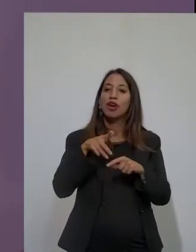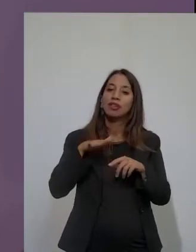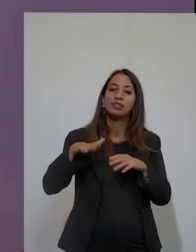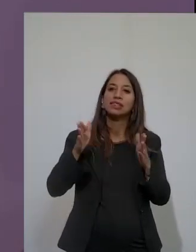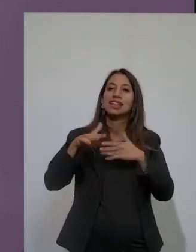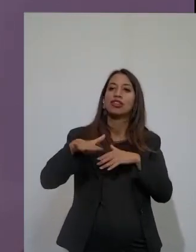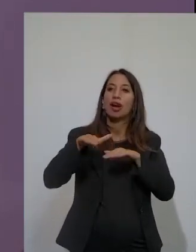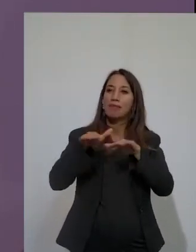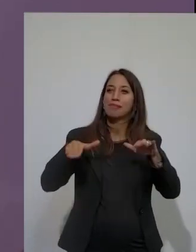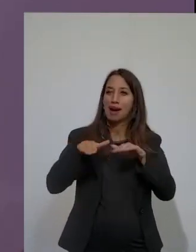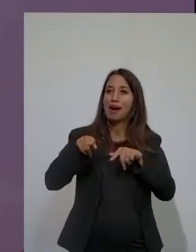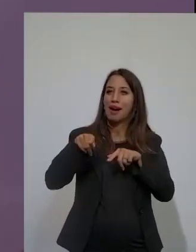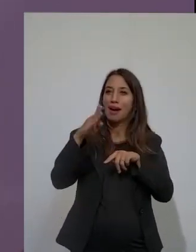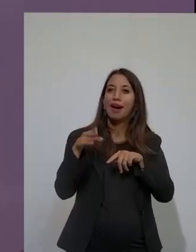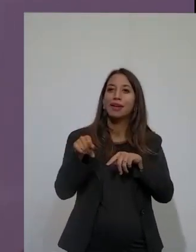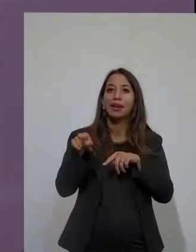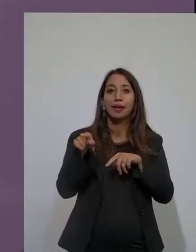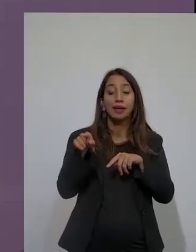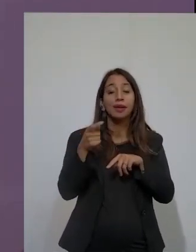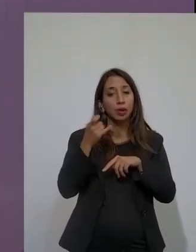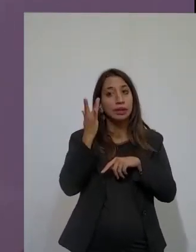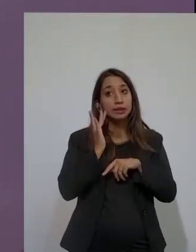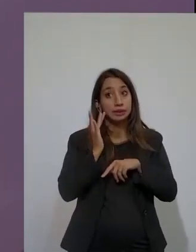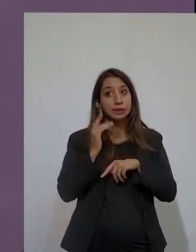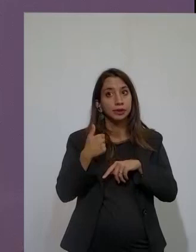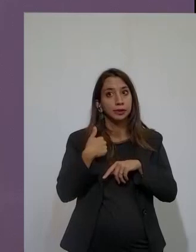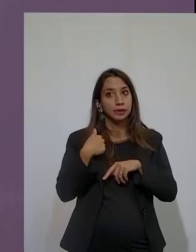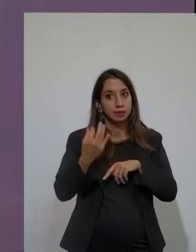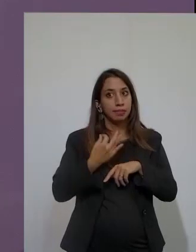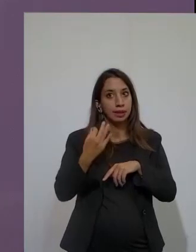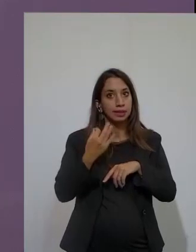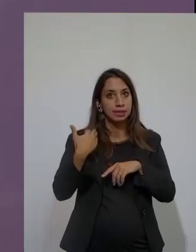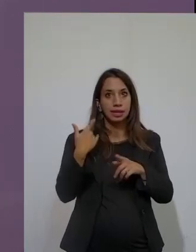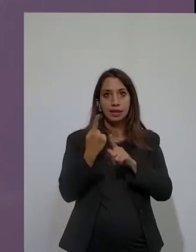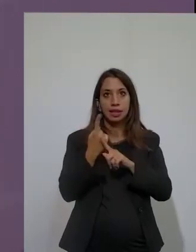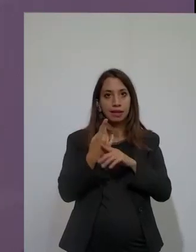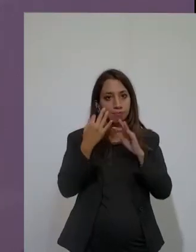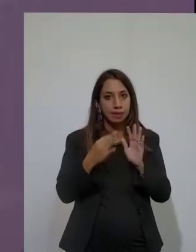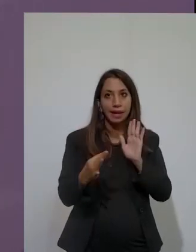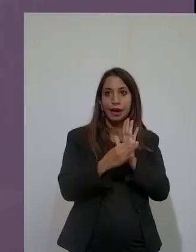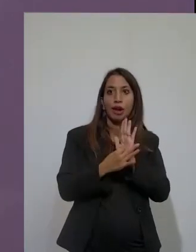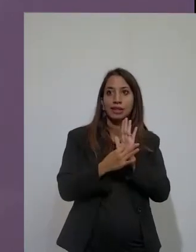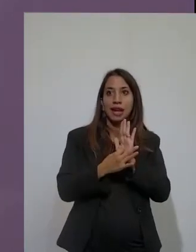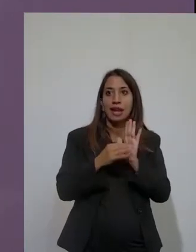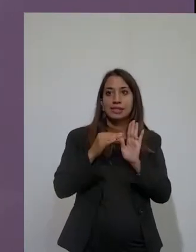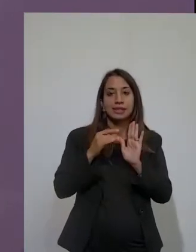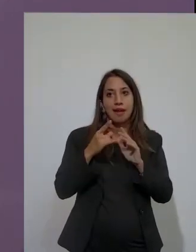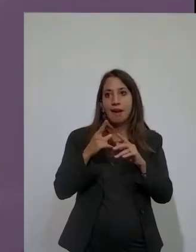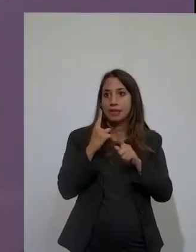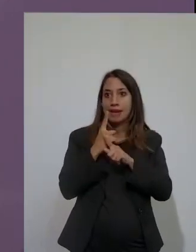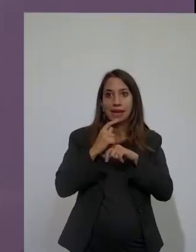a rischio. Io stessa ho dovuto a volte applicare delle ordinanze di restrizioni, e questo è